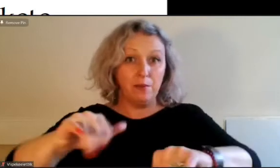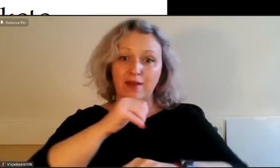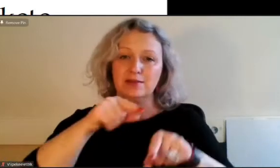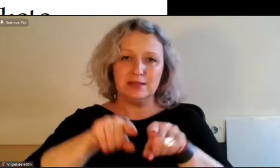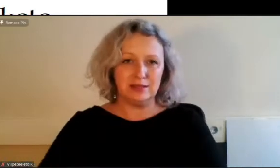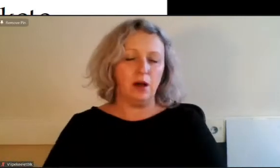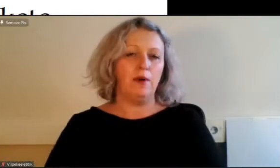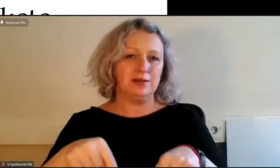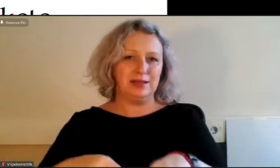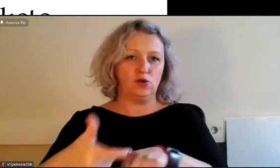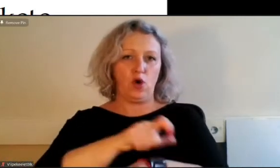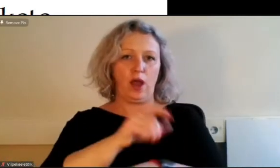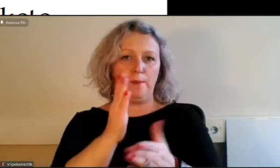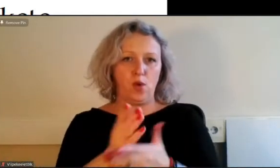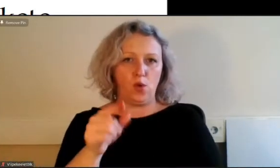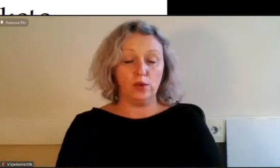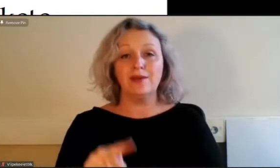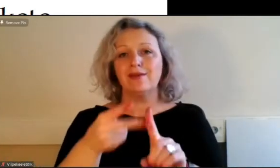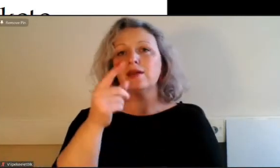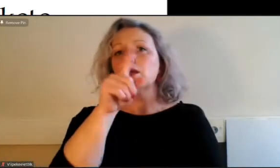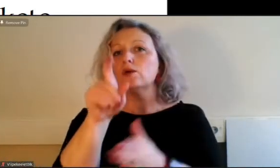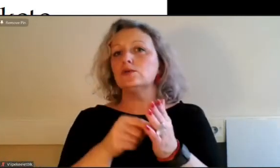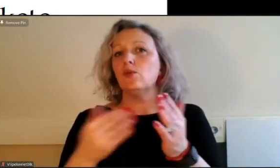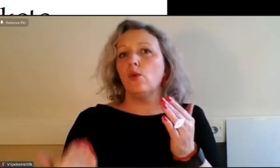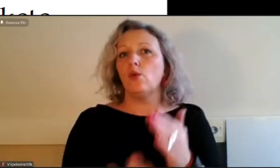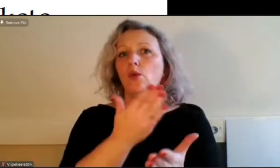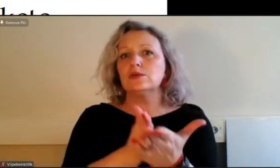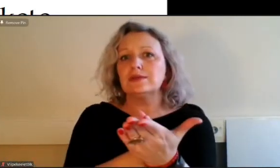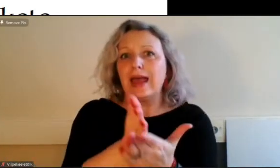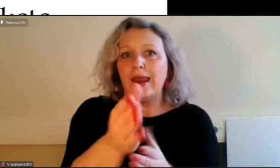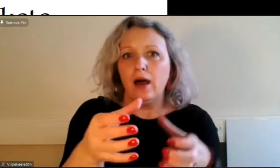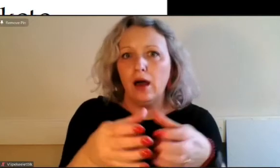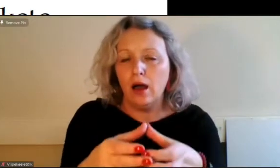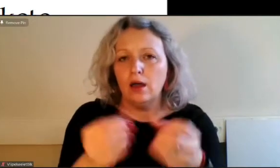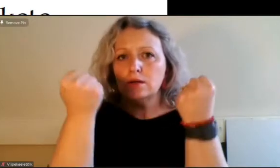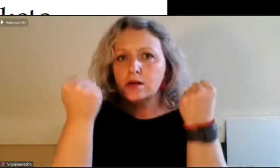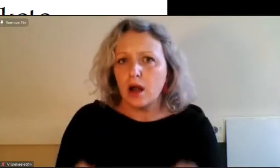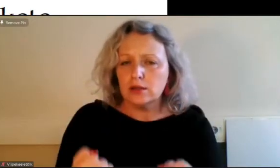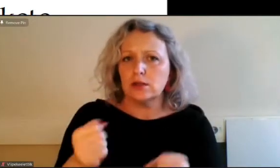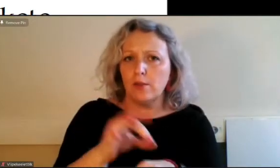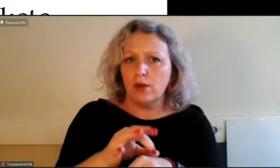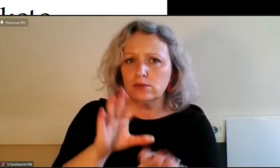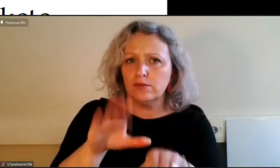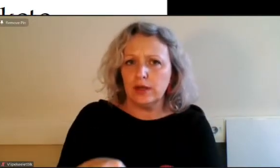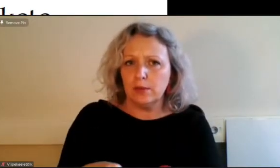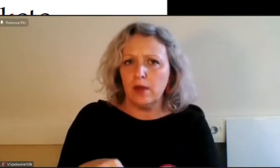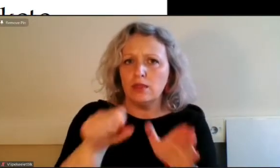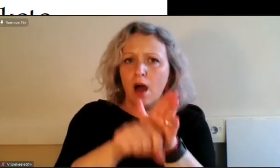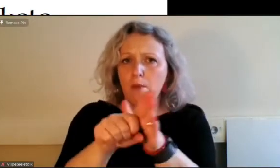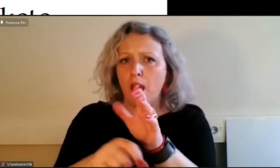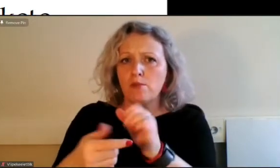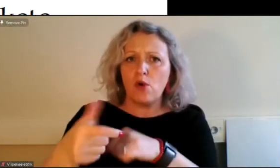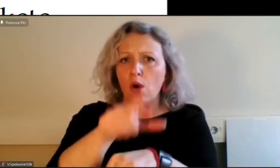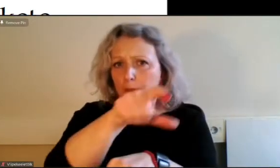levib kiiremini. Jah, kõik 4 olulist uut varianti levivad kiiremini kui originaalvariant, mis Hiinast